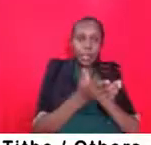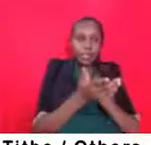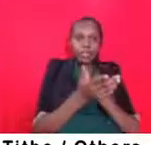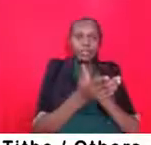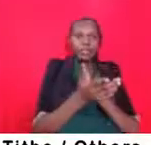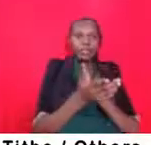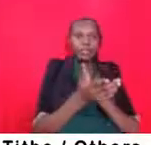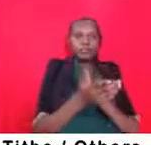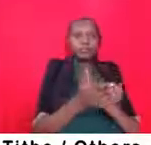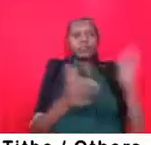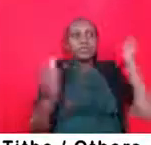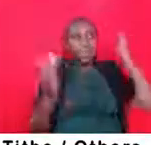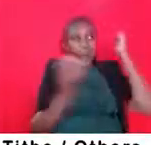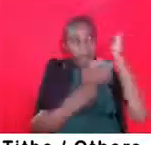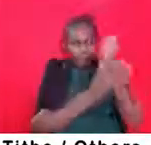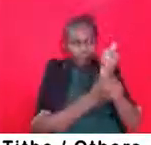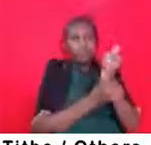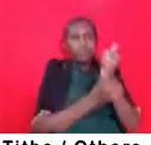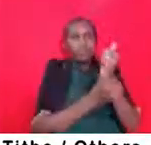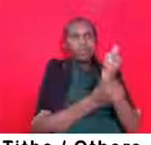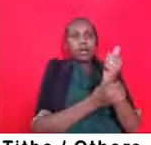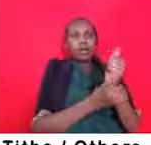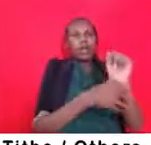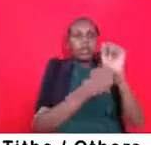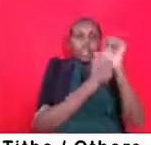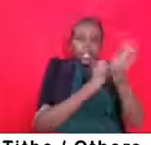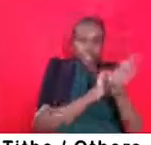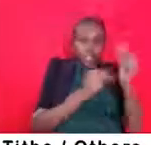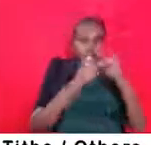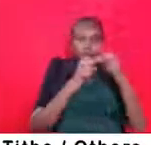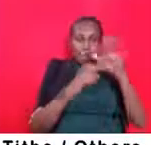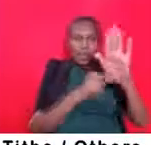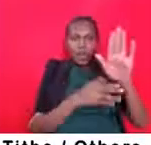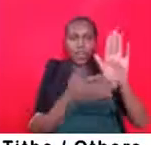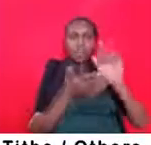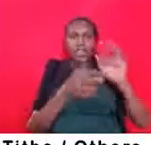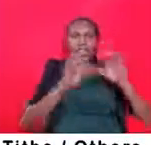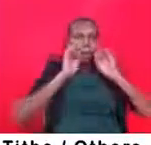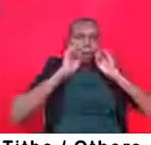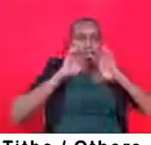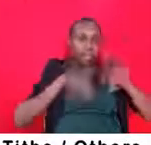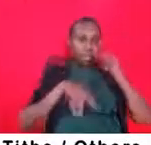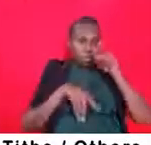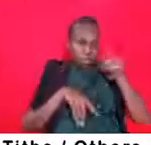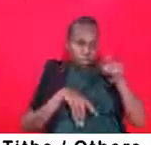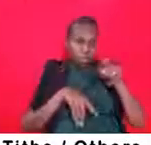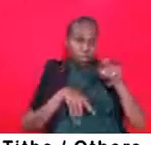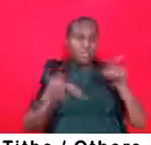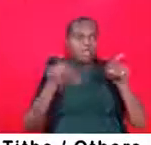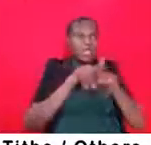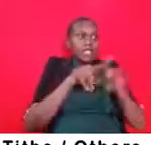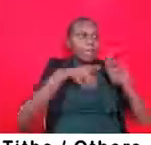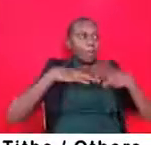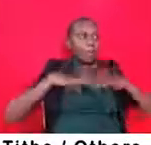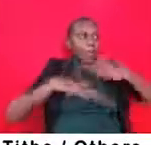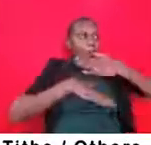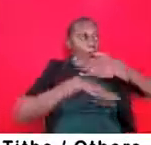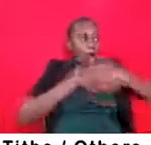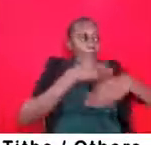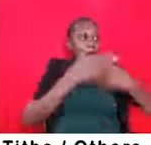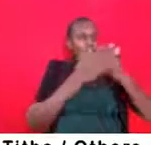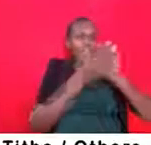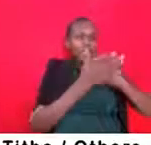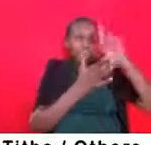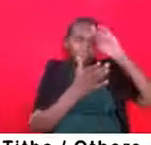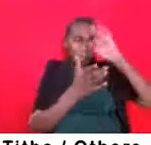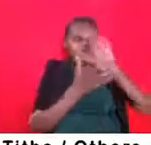umefanya Abraham, Abraham, nitakuita Abraham na mimi nitakubariki wewe, na watu wote ambao